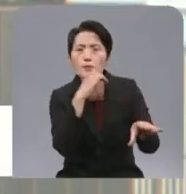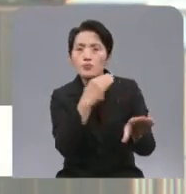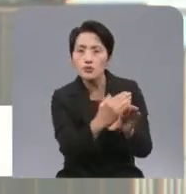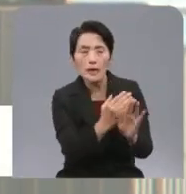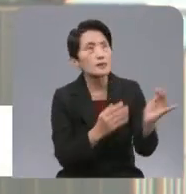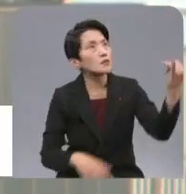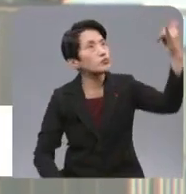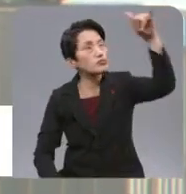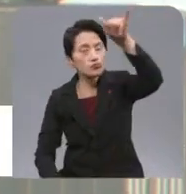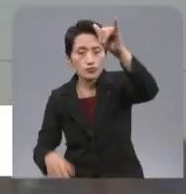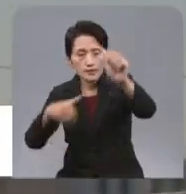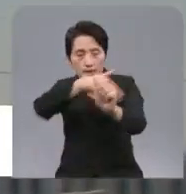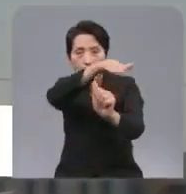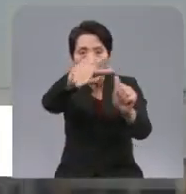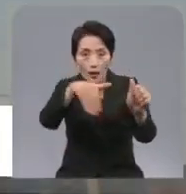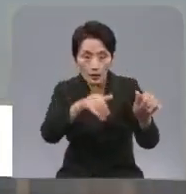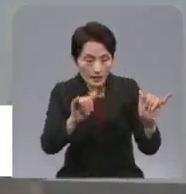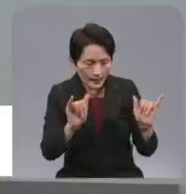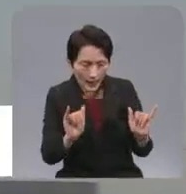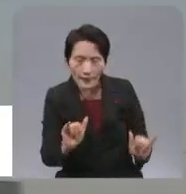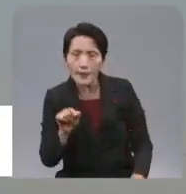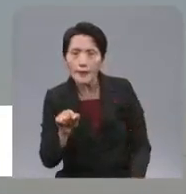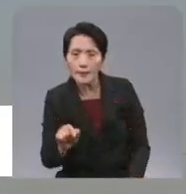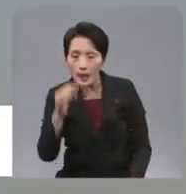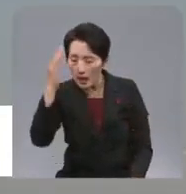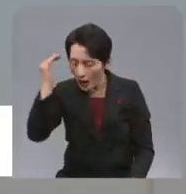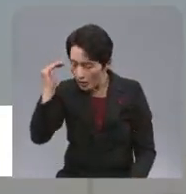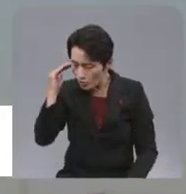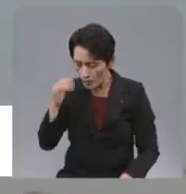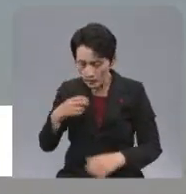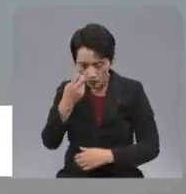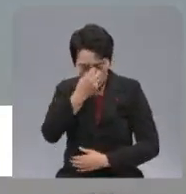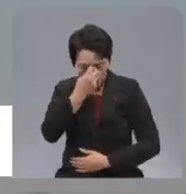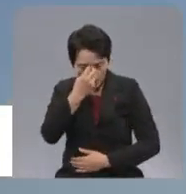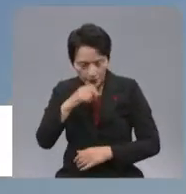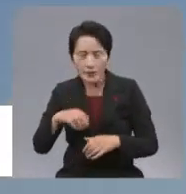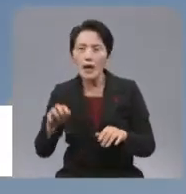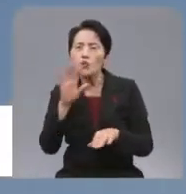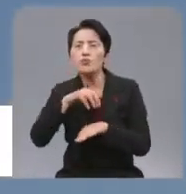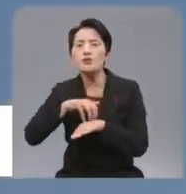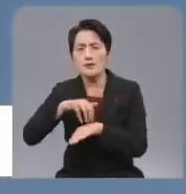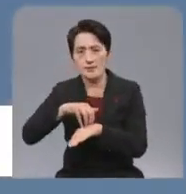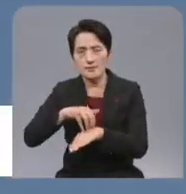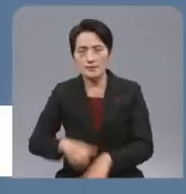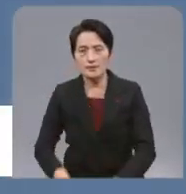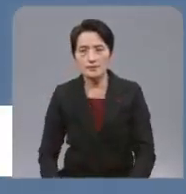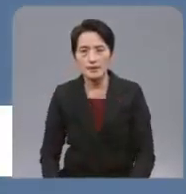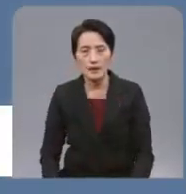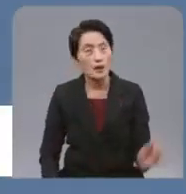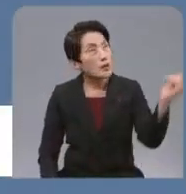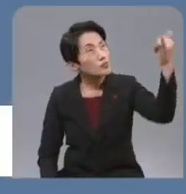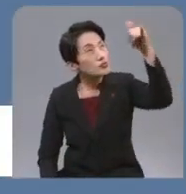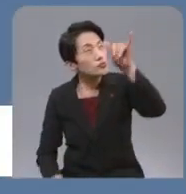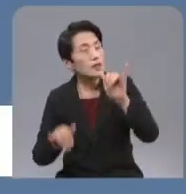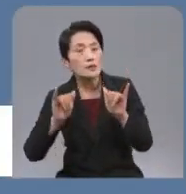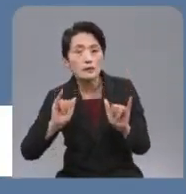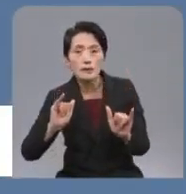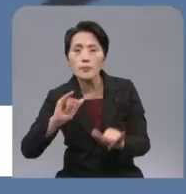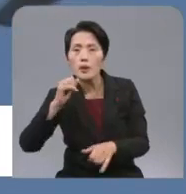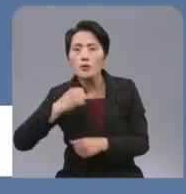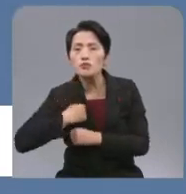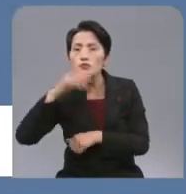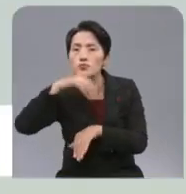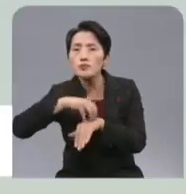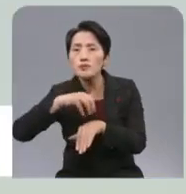と京畿道で小型無人機の侵入に対応する訓練を行う予定です一方ユン大統領は